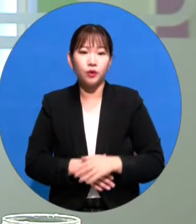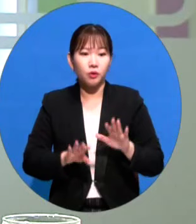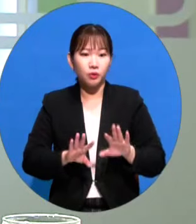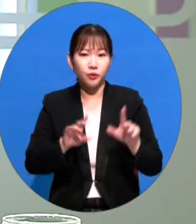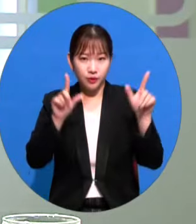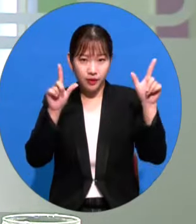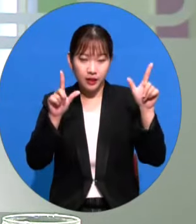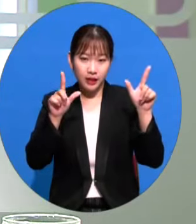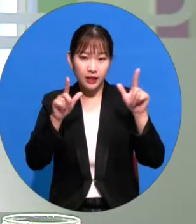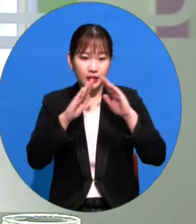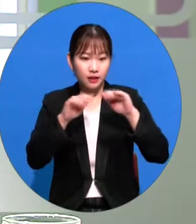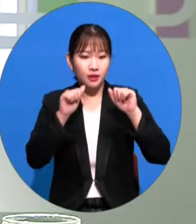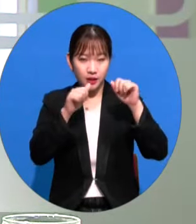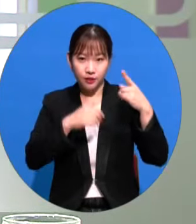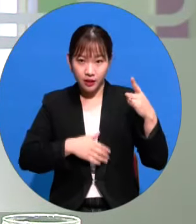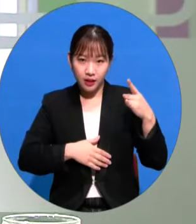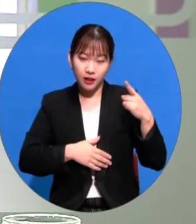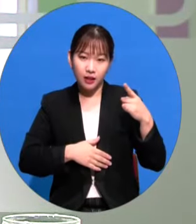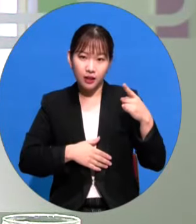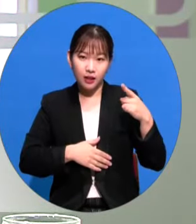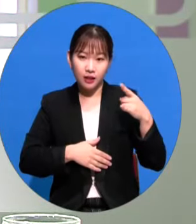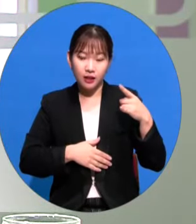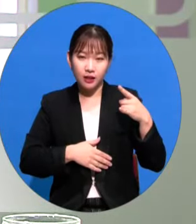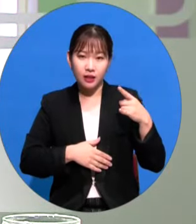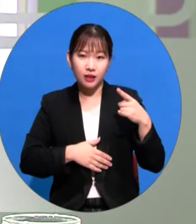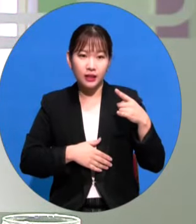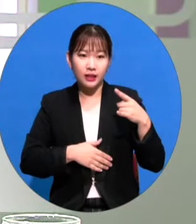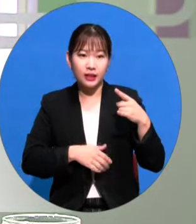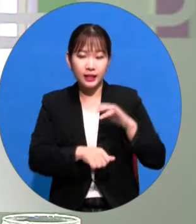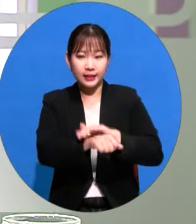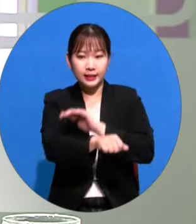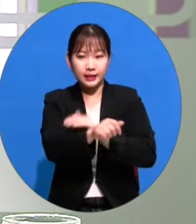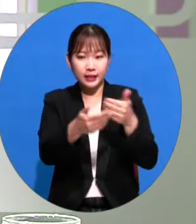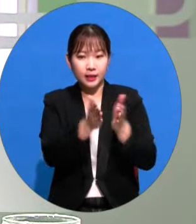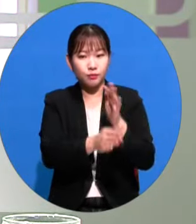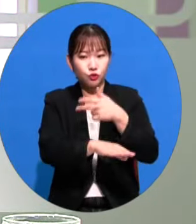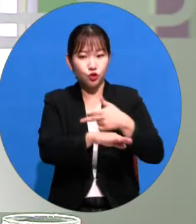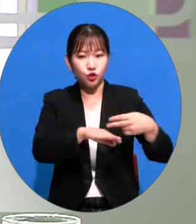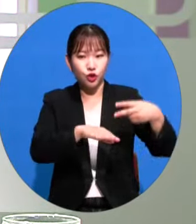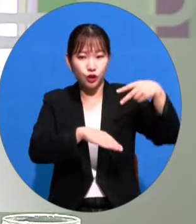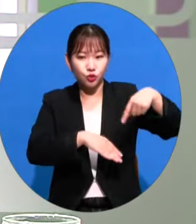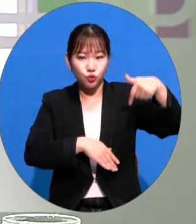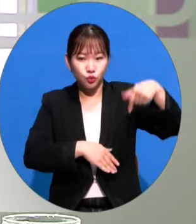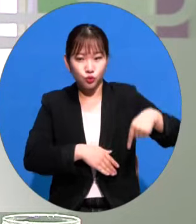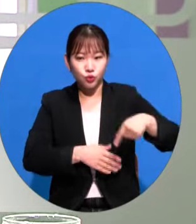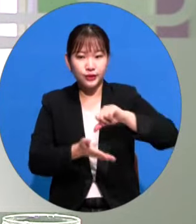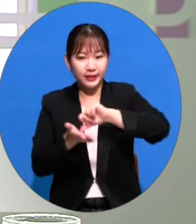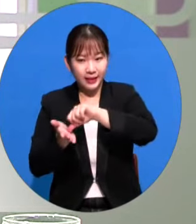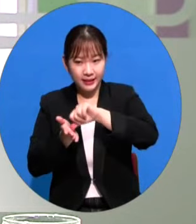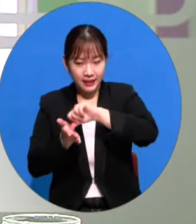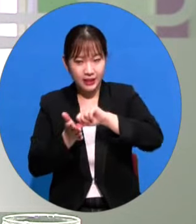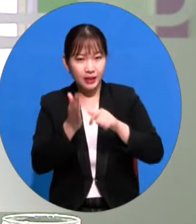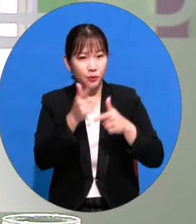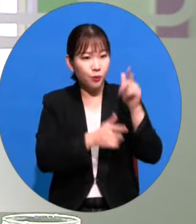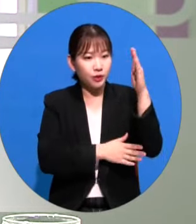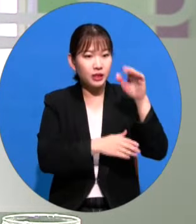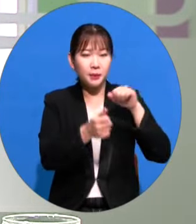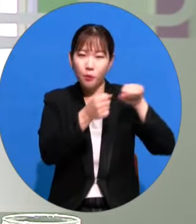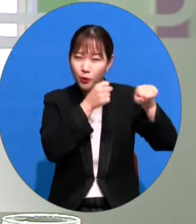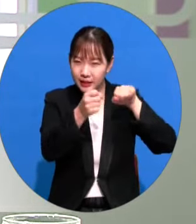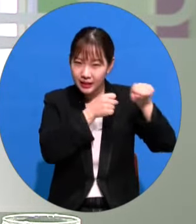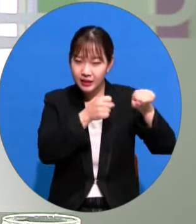올해 전남체육회는 실업팀 수영, 수구, 레슬링, 그다음에 목포시에서